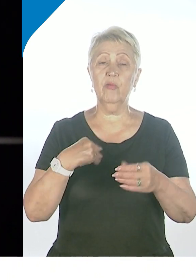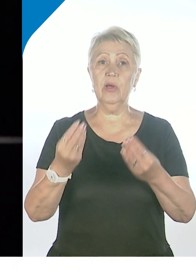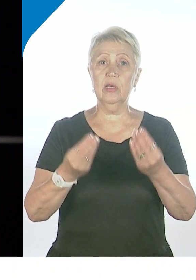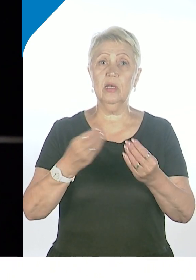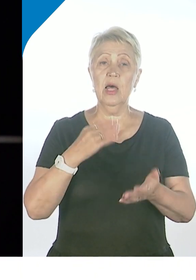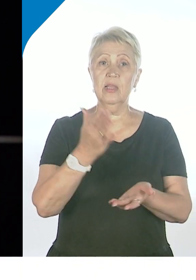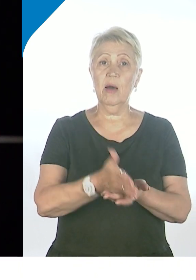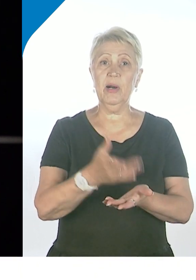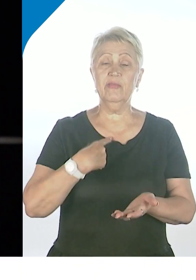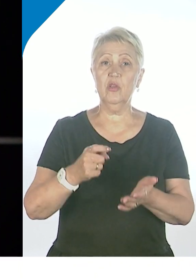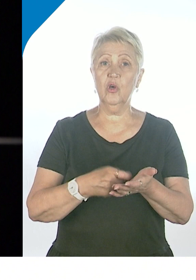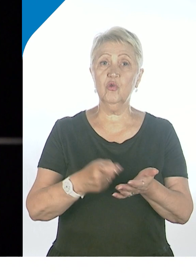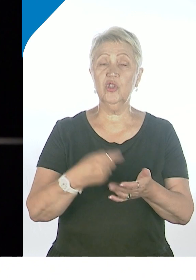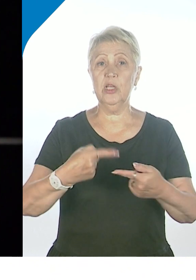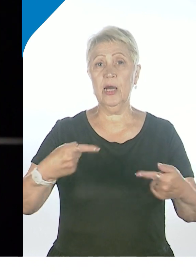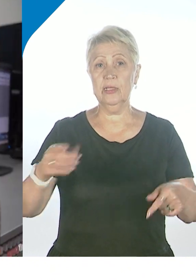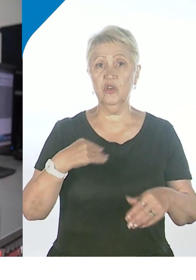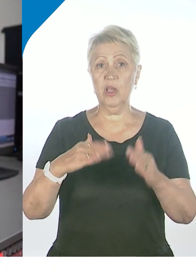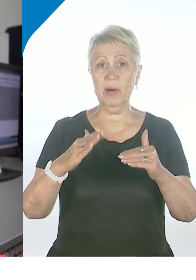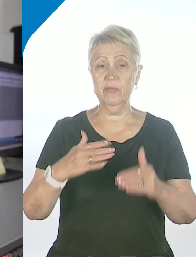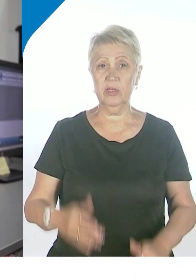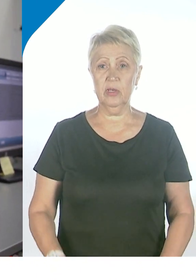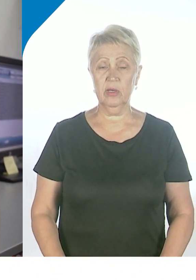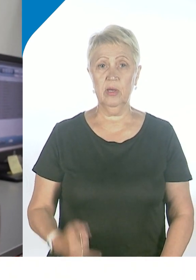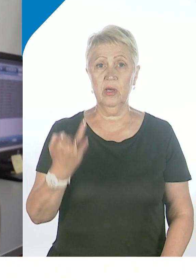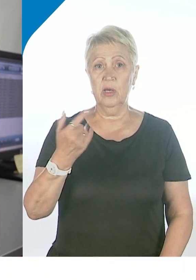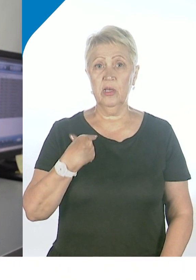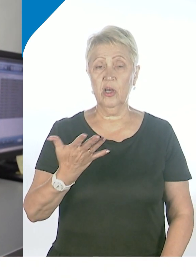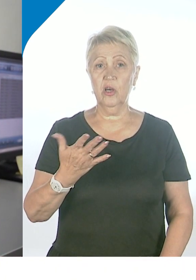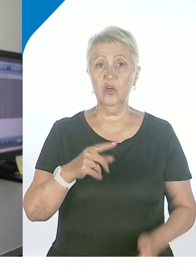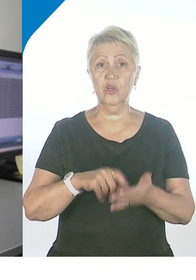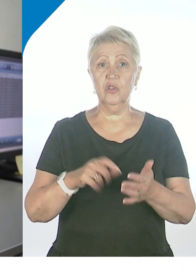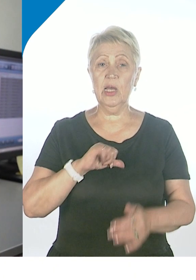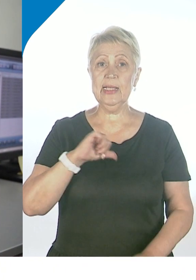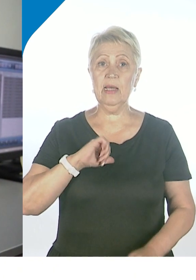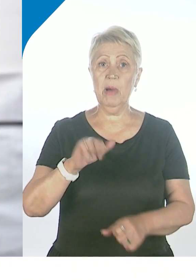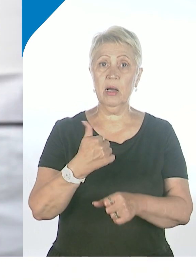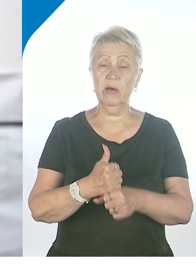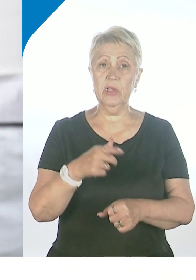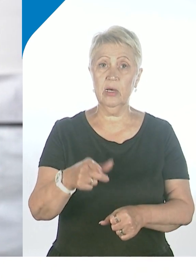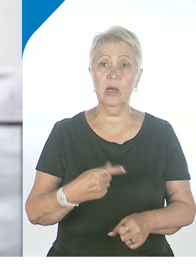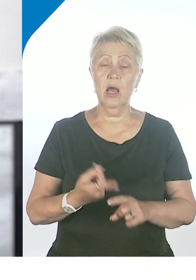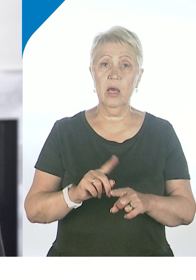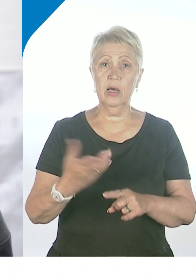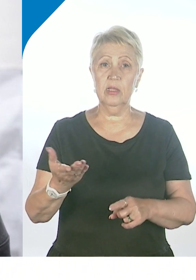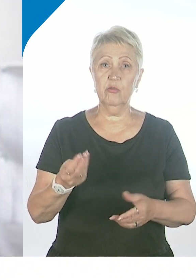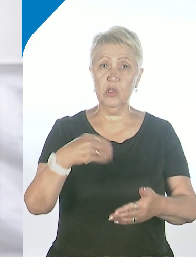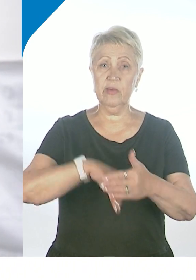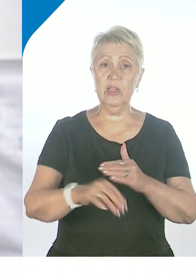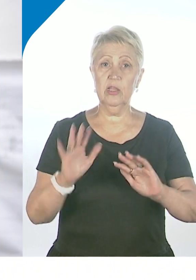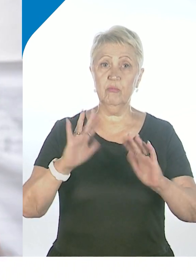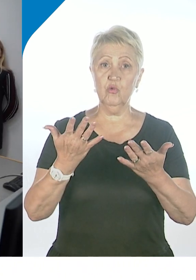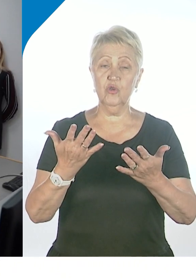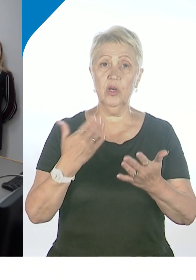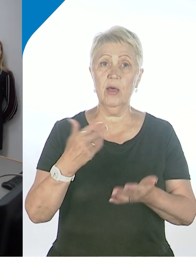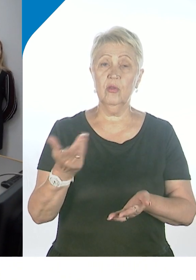направленные на изучение тоже разных профессий. И я считаю, что самое именно главное – это, ну, вот в данном случае именно практика. То